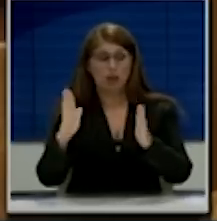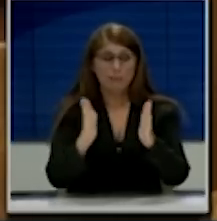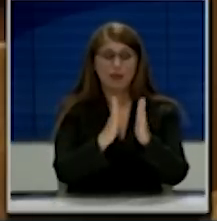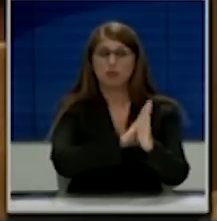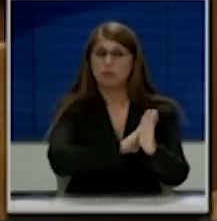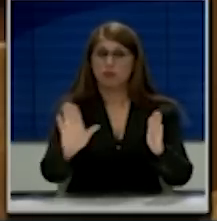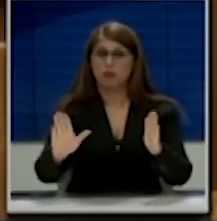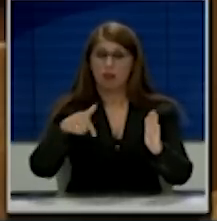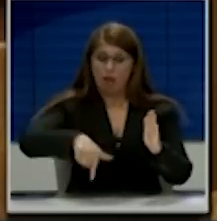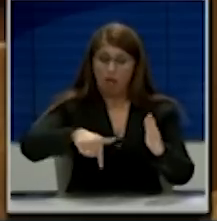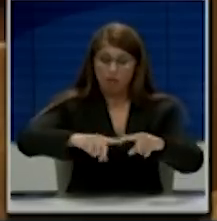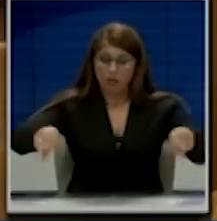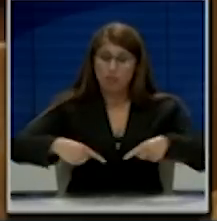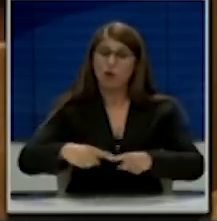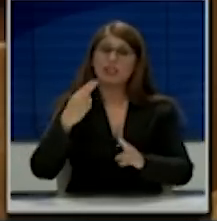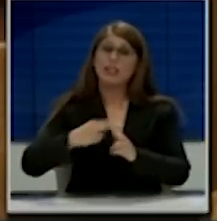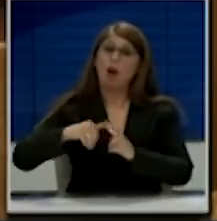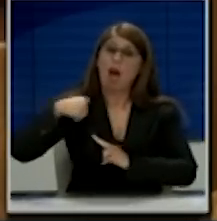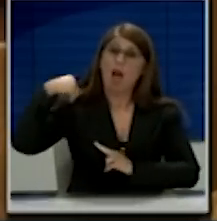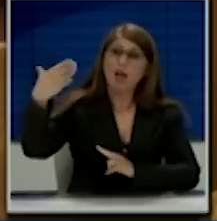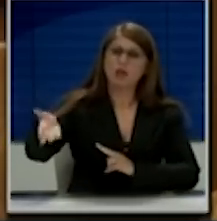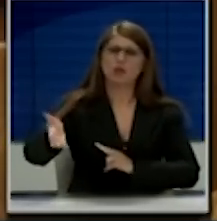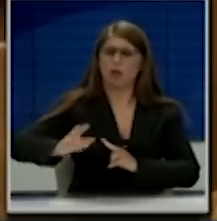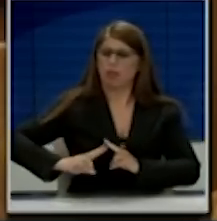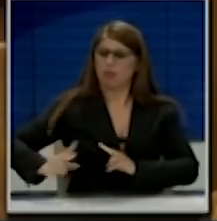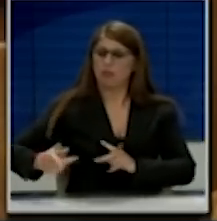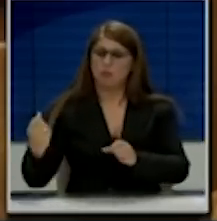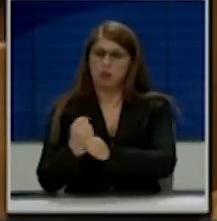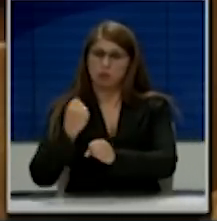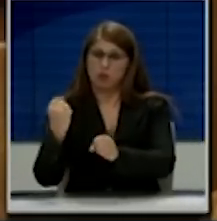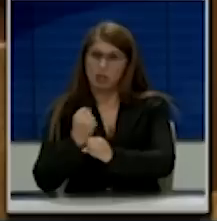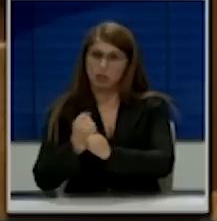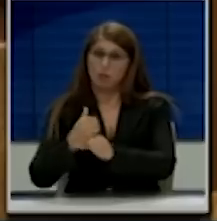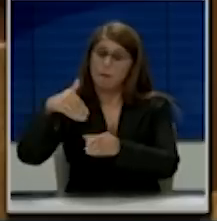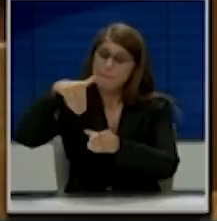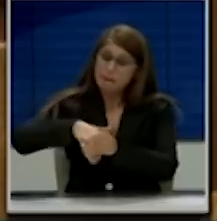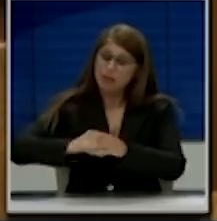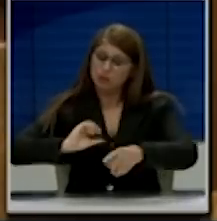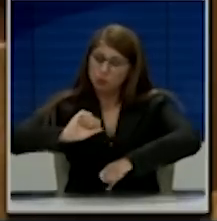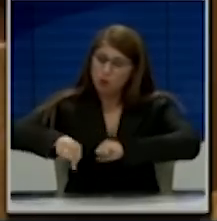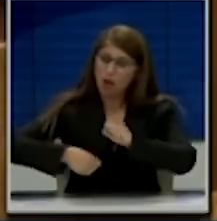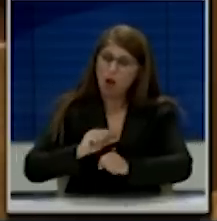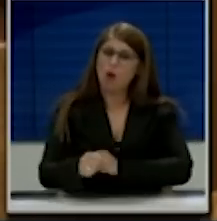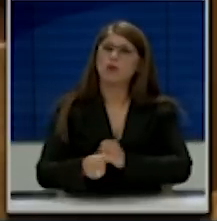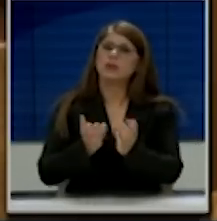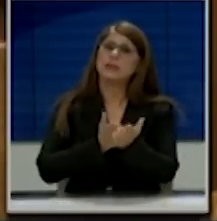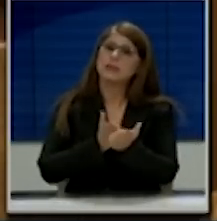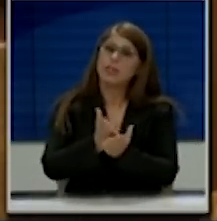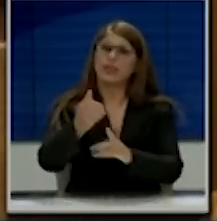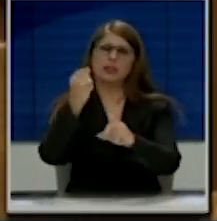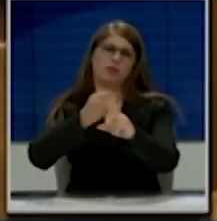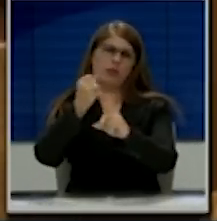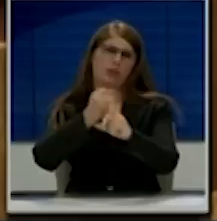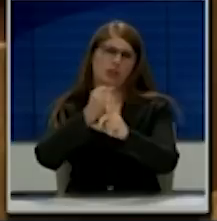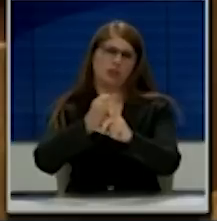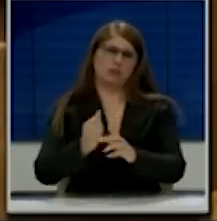μέσα, κυρίως όμως έξω, στο πλάι των εργαζομένων, μέσα στους αγώνες τους, στις δίκαιες διεκδικήσεις